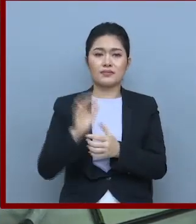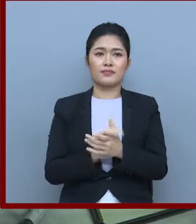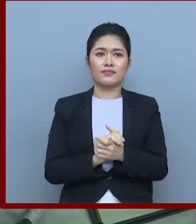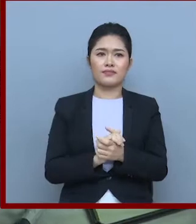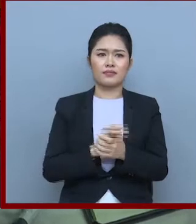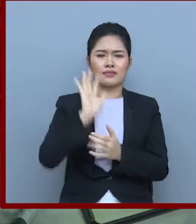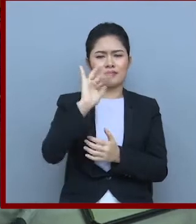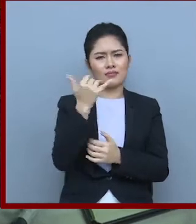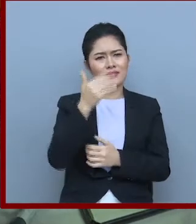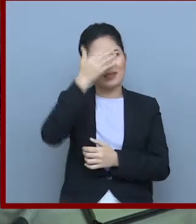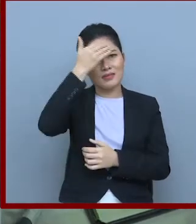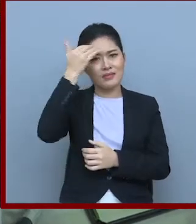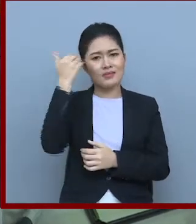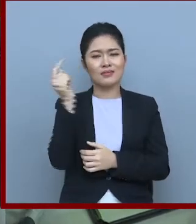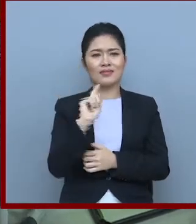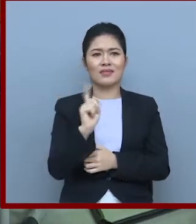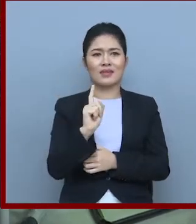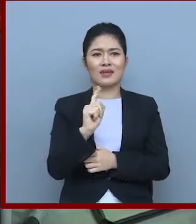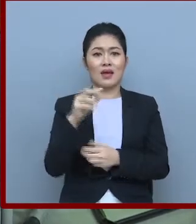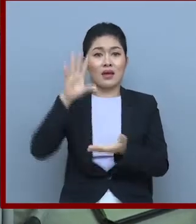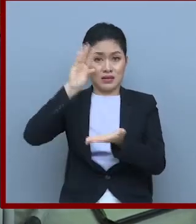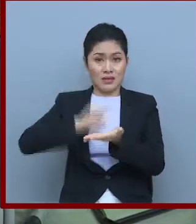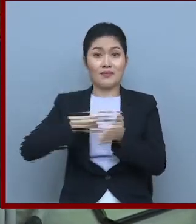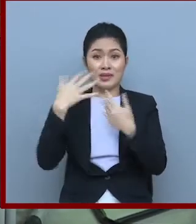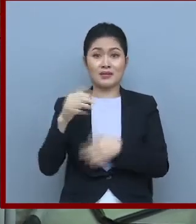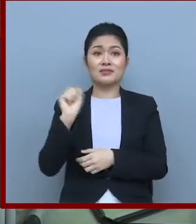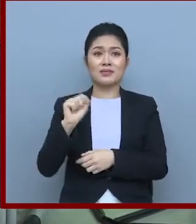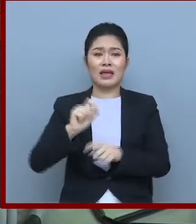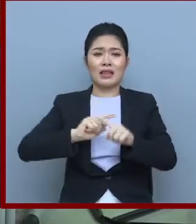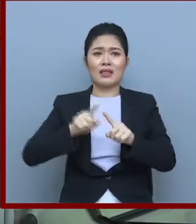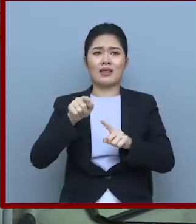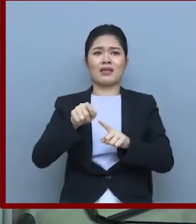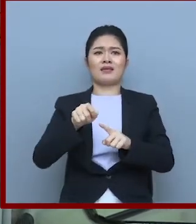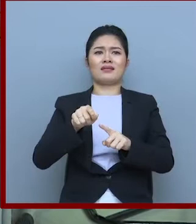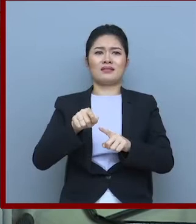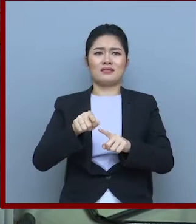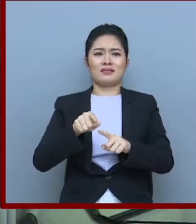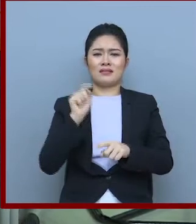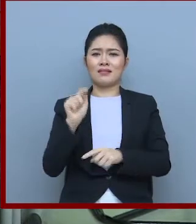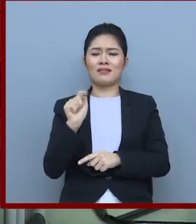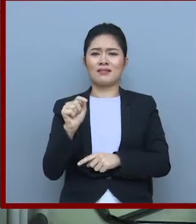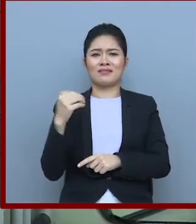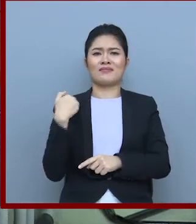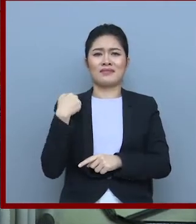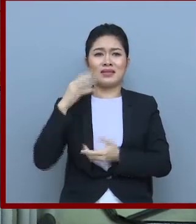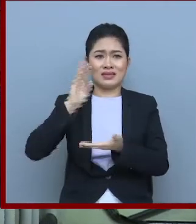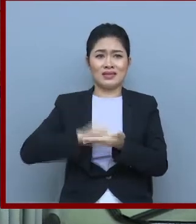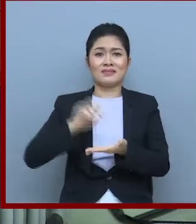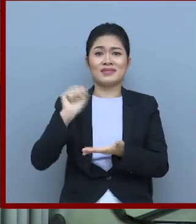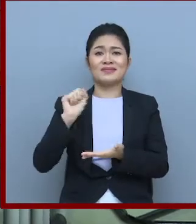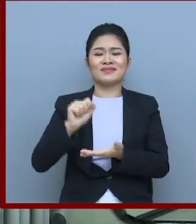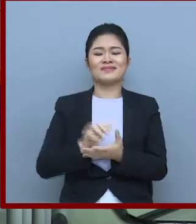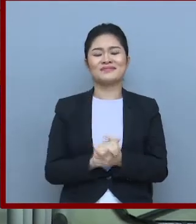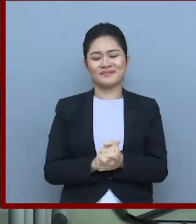อันนี้เราอาจจะลืมเราดาวน์โหลดมาแล้วนะครับแต่เราไม่ได้คลิกตัว Install ใช่ไหม